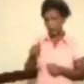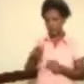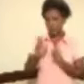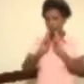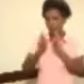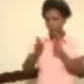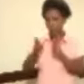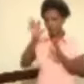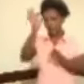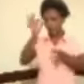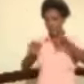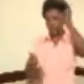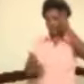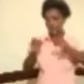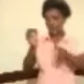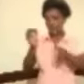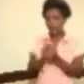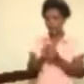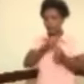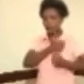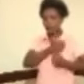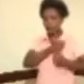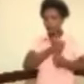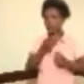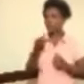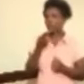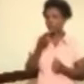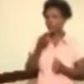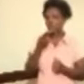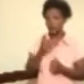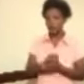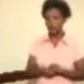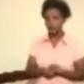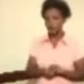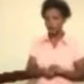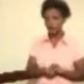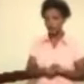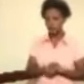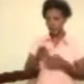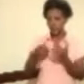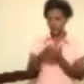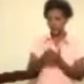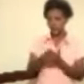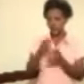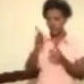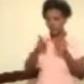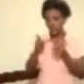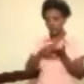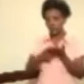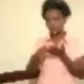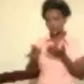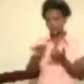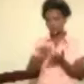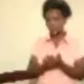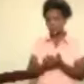concernant justice, sécurité publique, qu'il s'agisse de redéfinition de l'État, pénalisation du crime ou encore système carcéral.